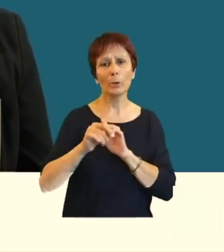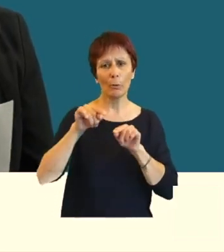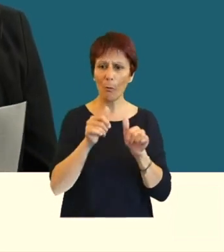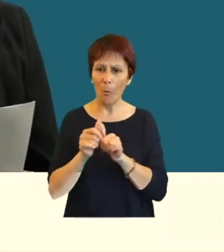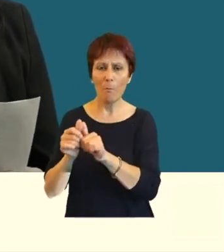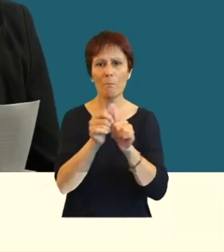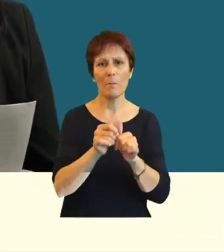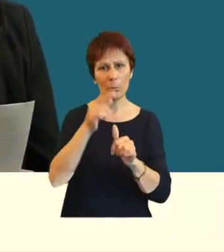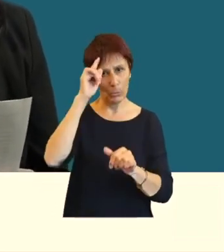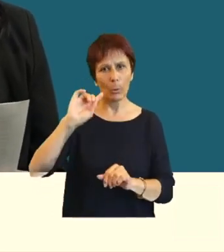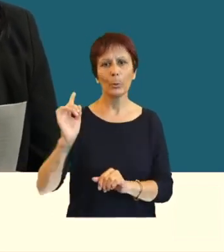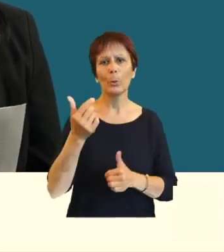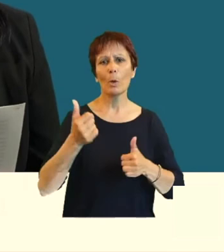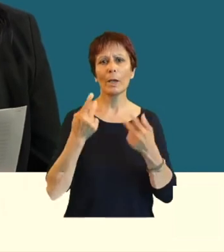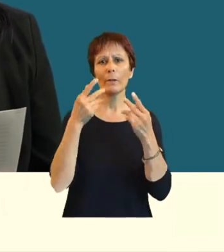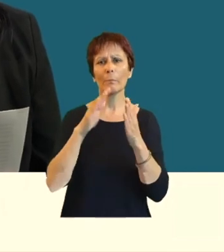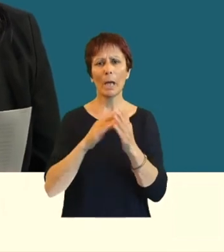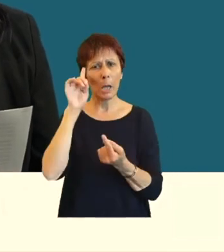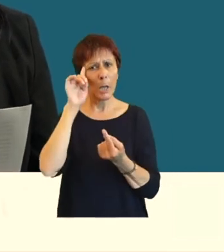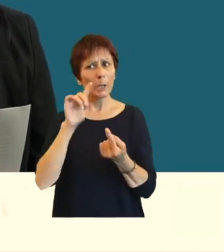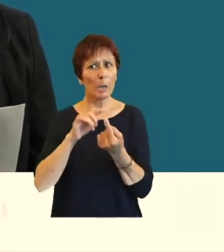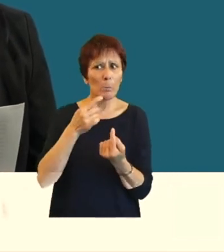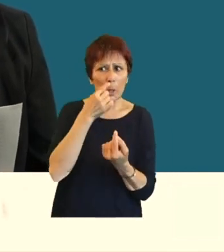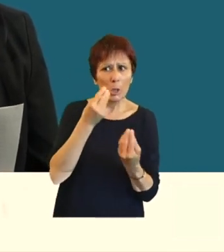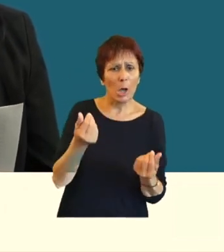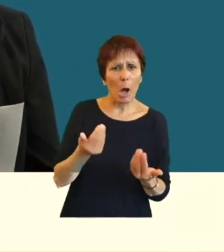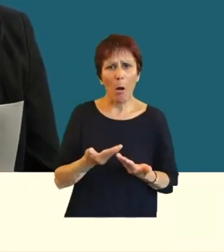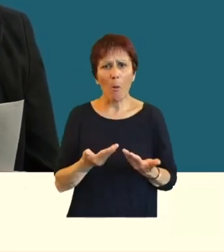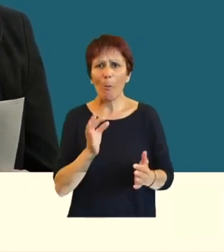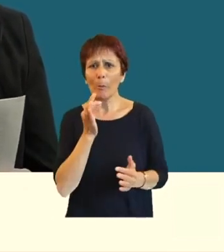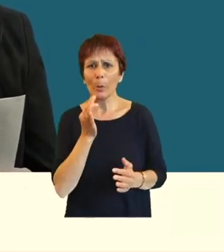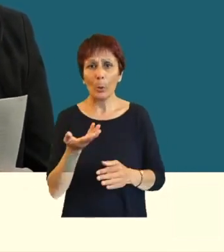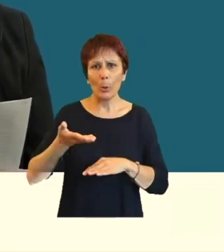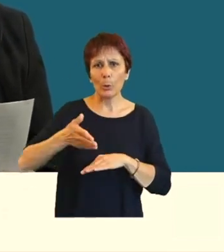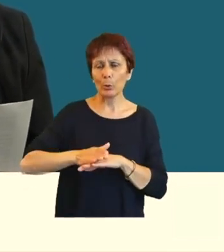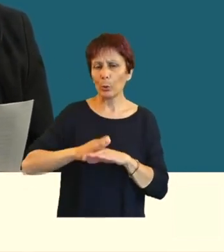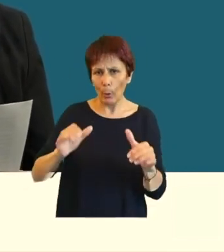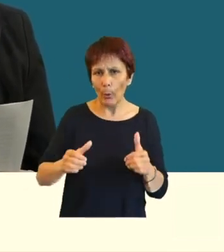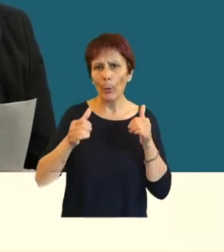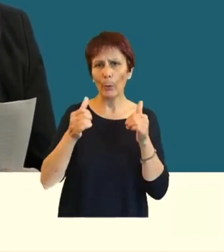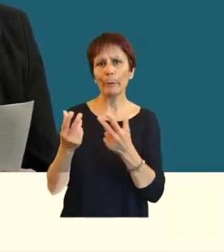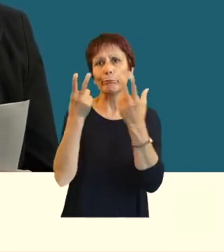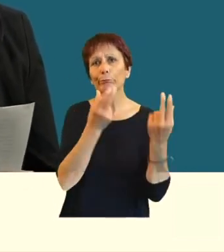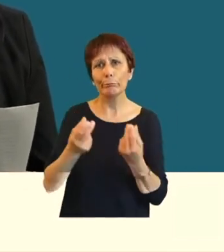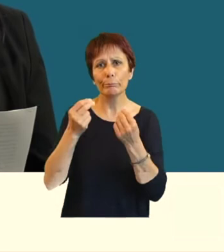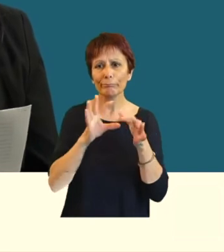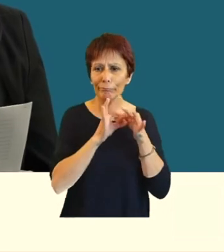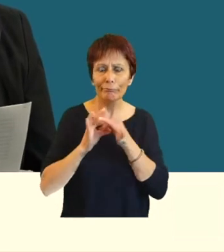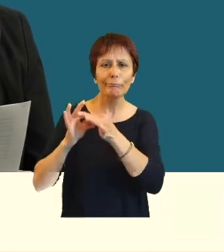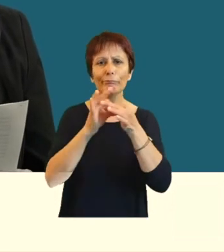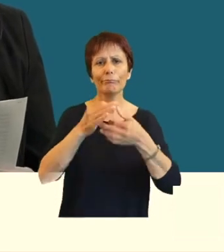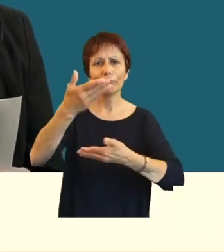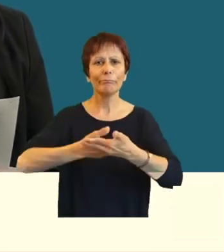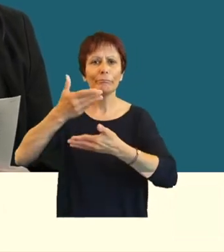Marseille. Alors, le sujet peut paraître anodin. En effet, il s'agirait simplement d'une réactualisation et d'une harmonisation des formulaires